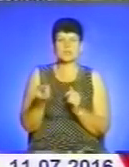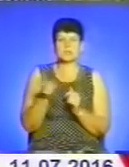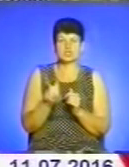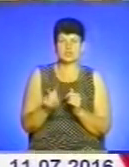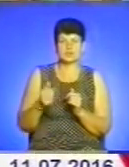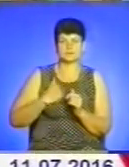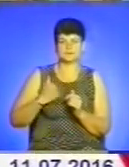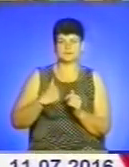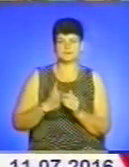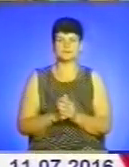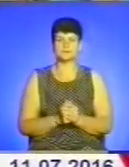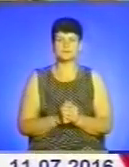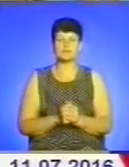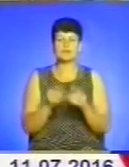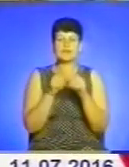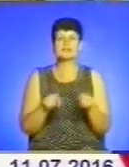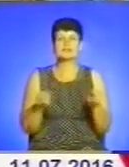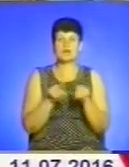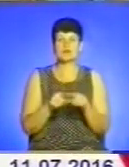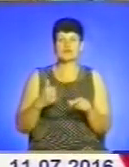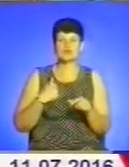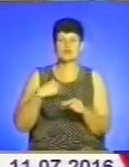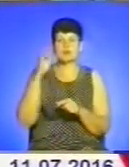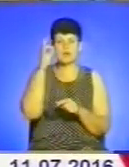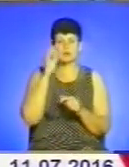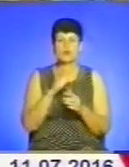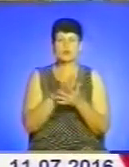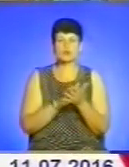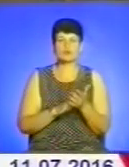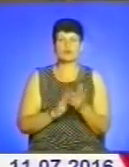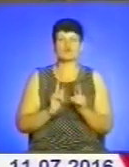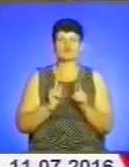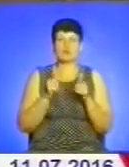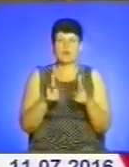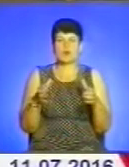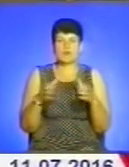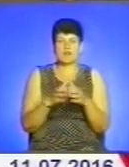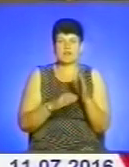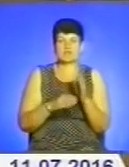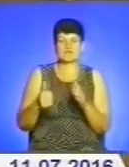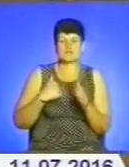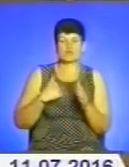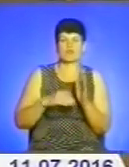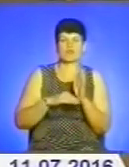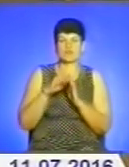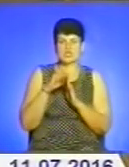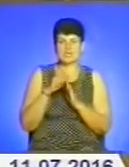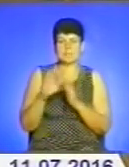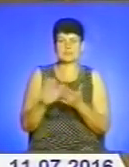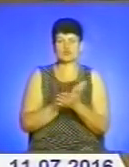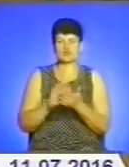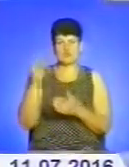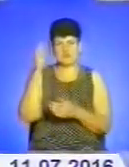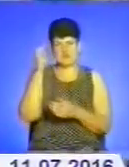Сили України. Також військові нагадують, триває вступна кампанія до військових вишів на безкоштовне навчання.